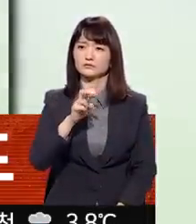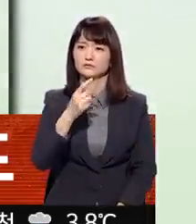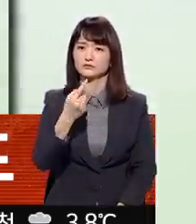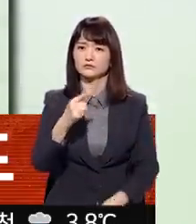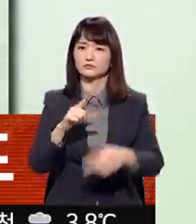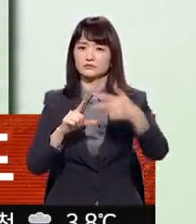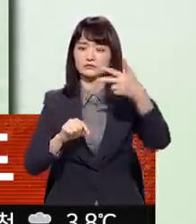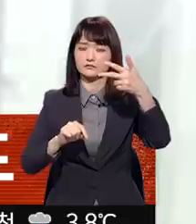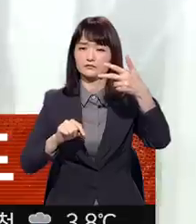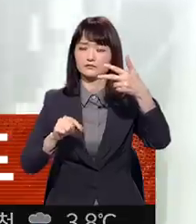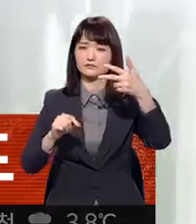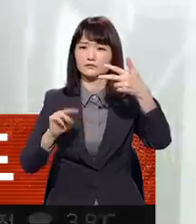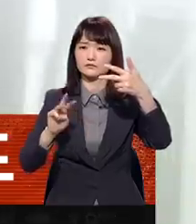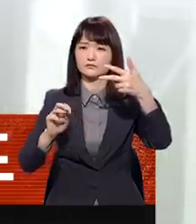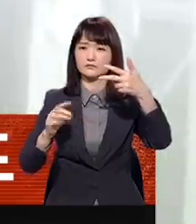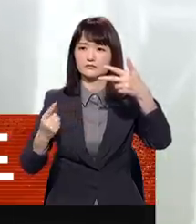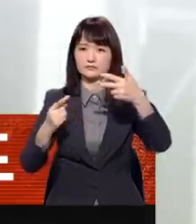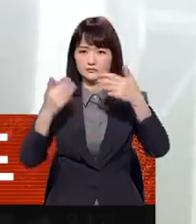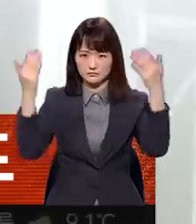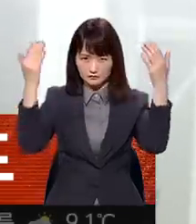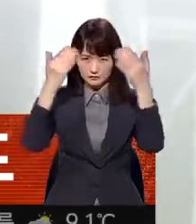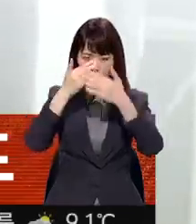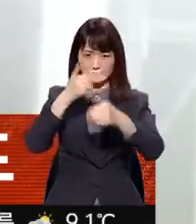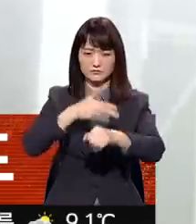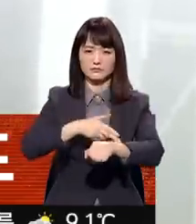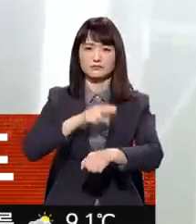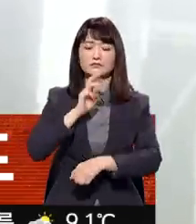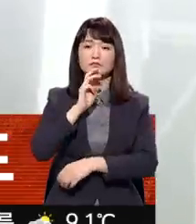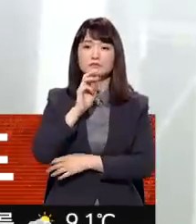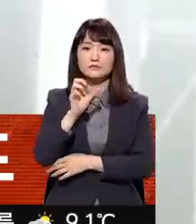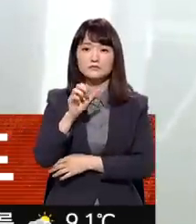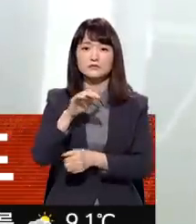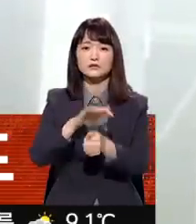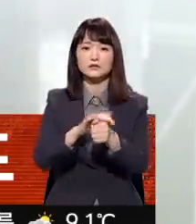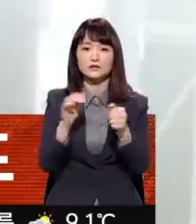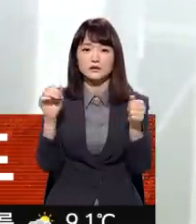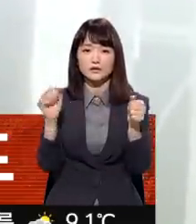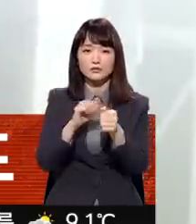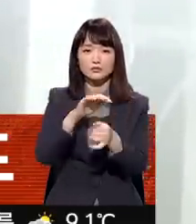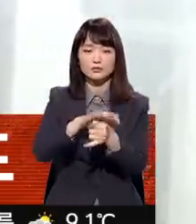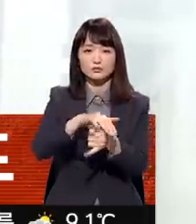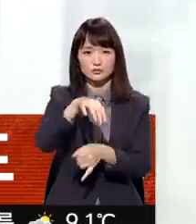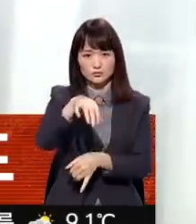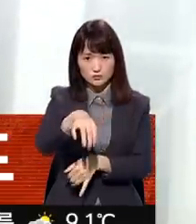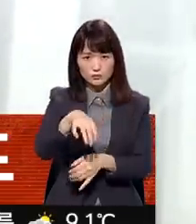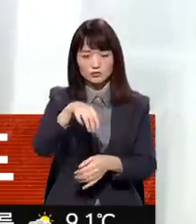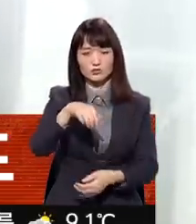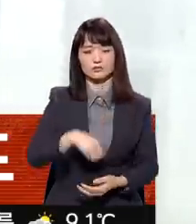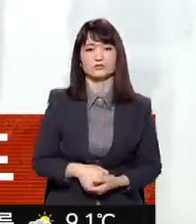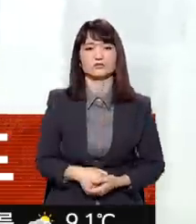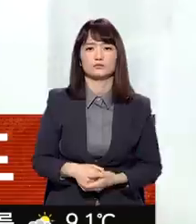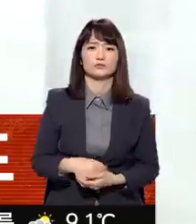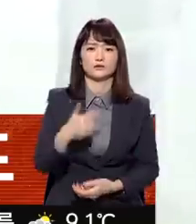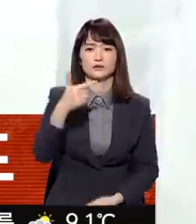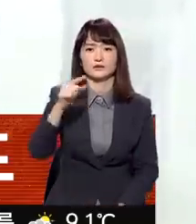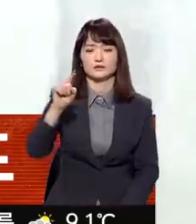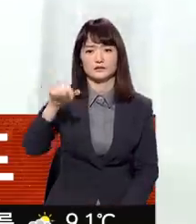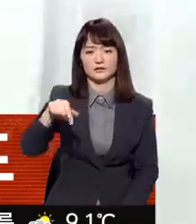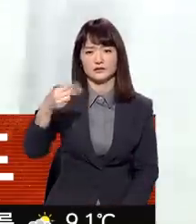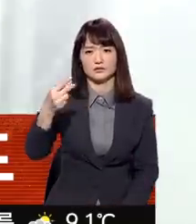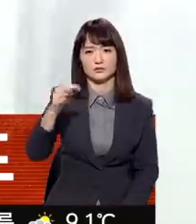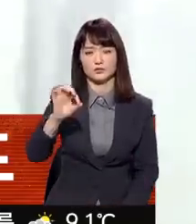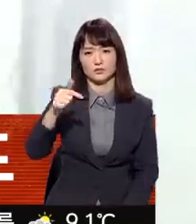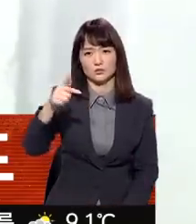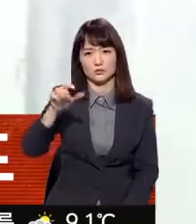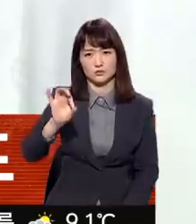2021년 7월 31일 밤 7시 45분 경북 구미의 낙동강 체육공원 게이트볼장에서 일어났던 일입니다.